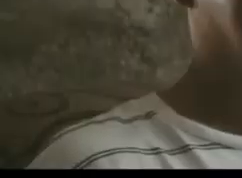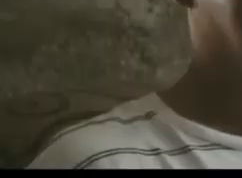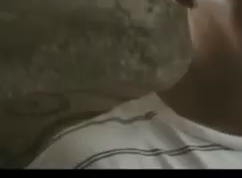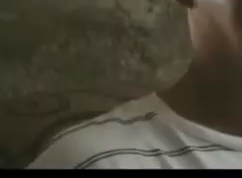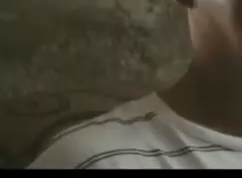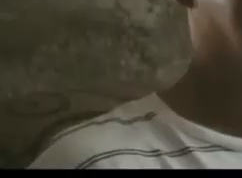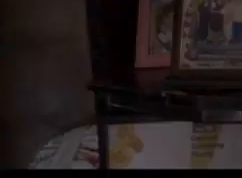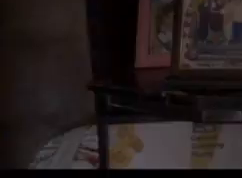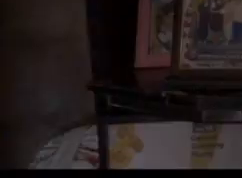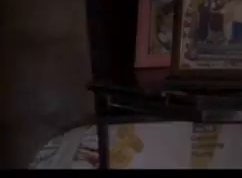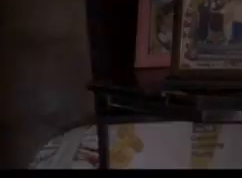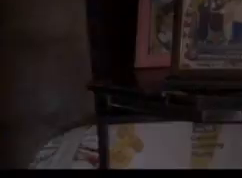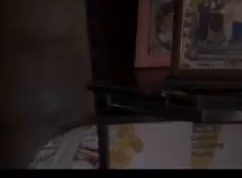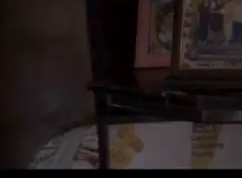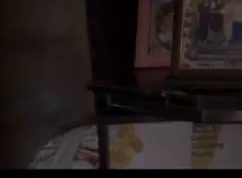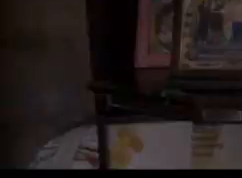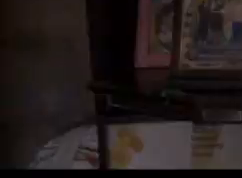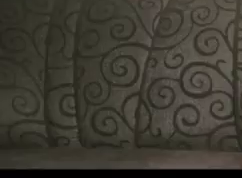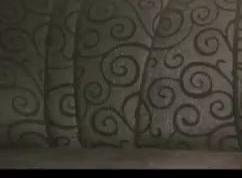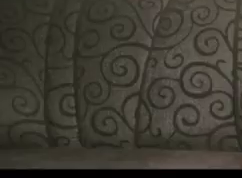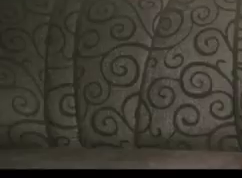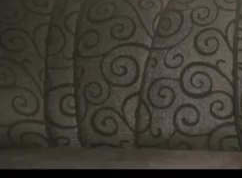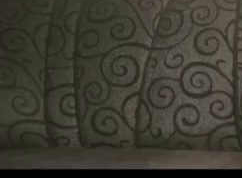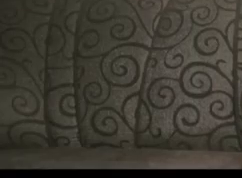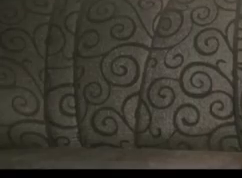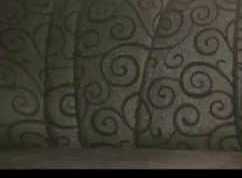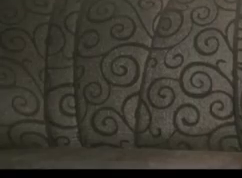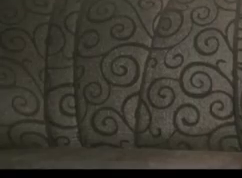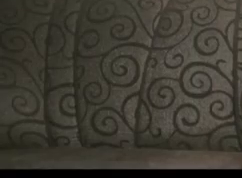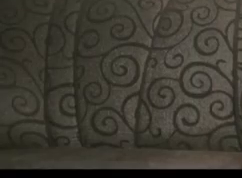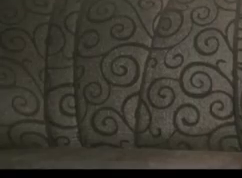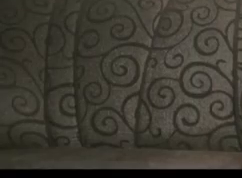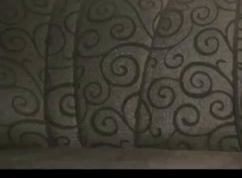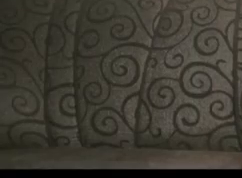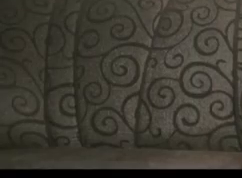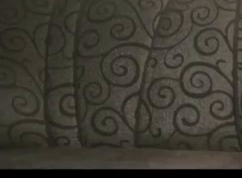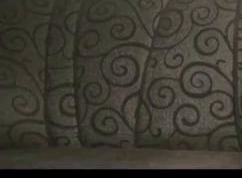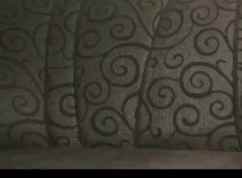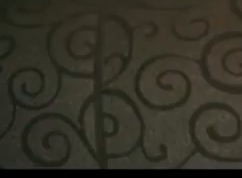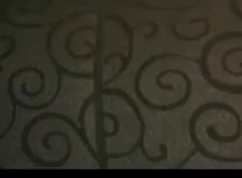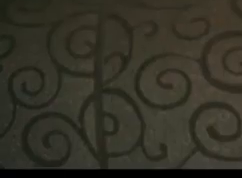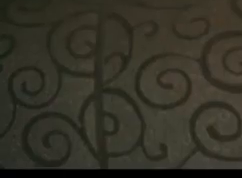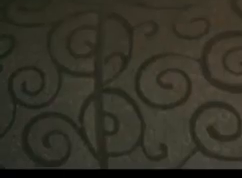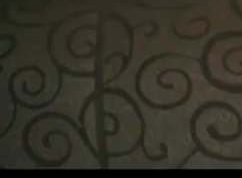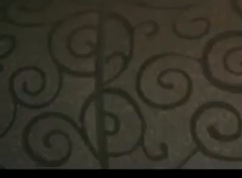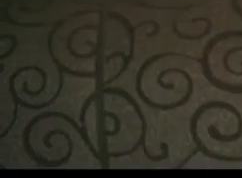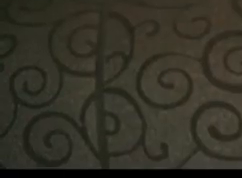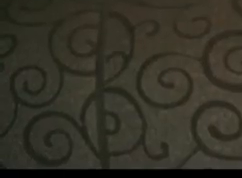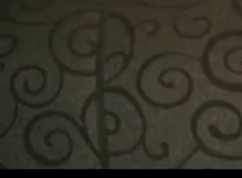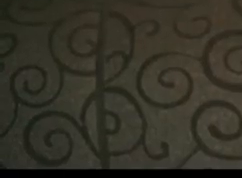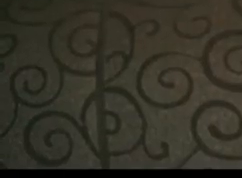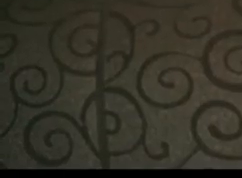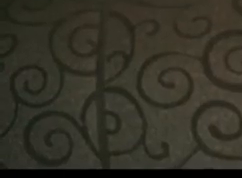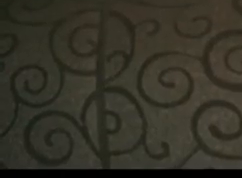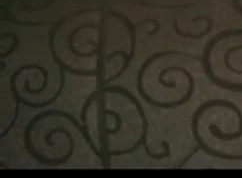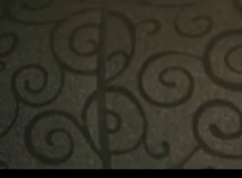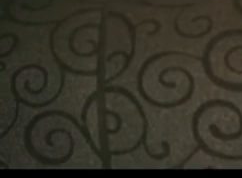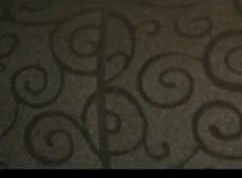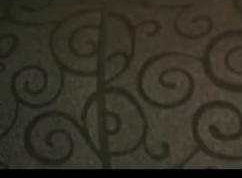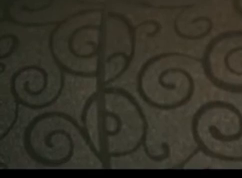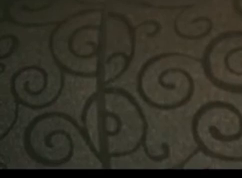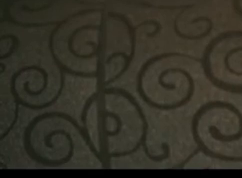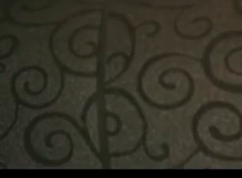Umabot na sa 20 ang kumpirmadong kaso ng coronavirus disease 2019. Madalas ay niyayakap